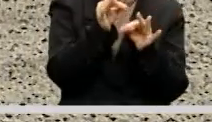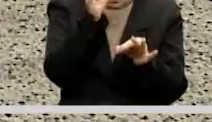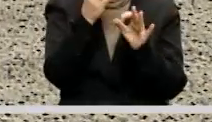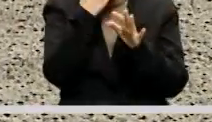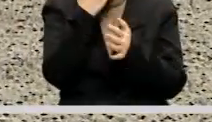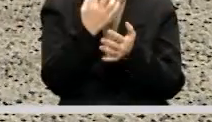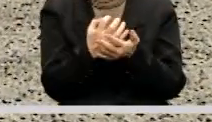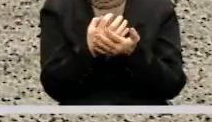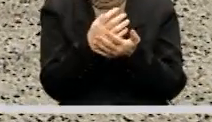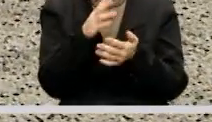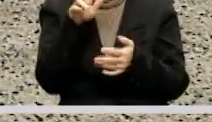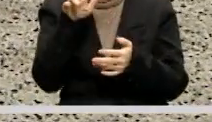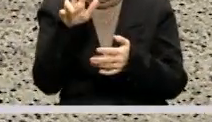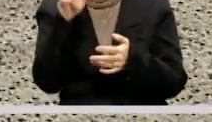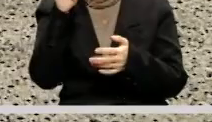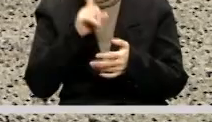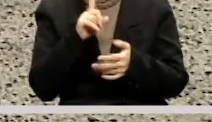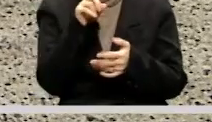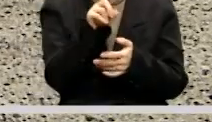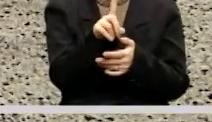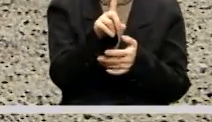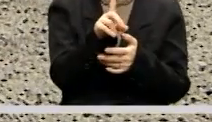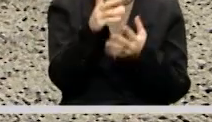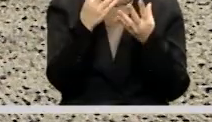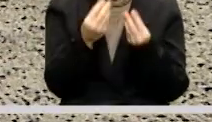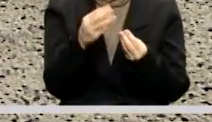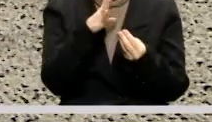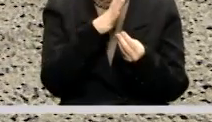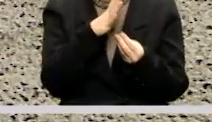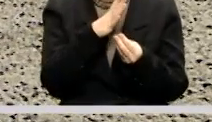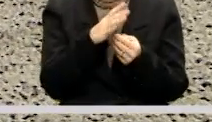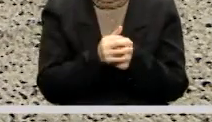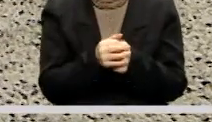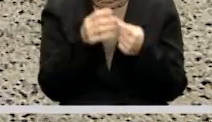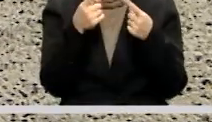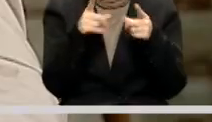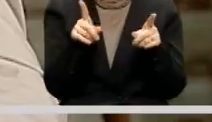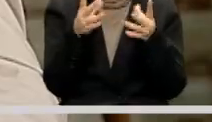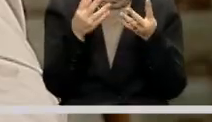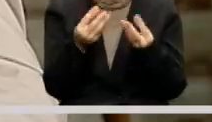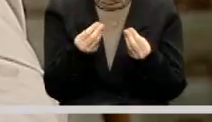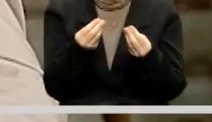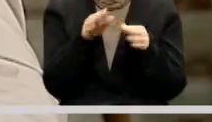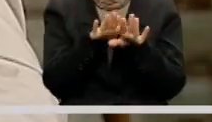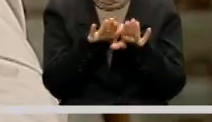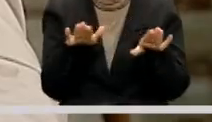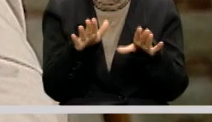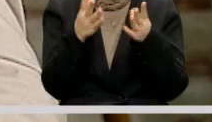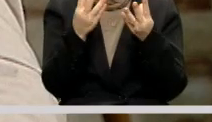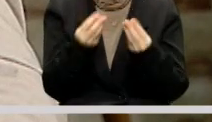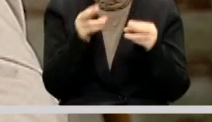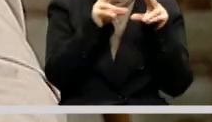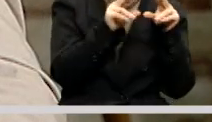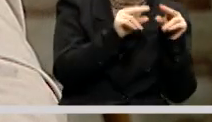ses, ışık gibi uyaranlarla uyandırılabilen farklı bir bilinçlilik durumu. Temel olarak uyku